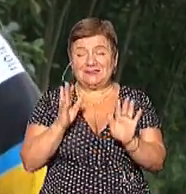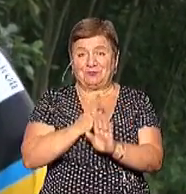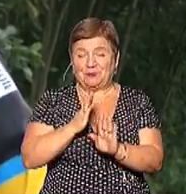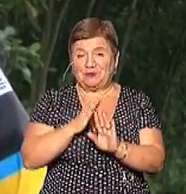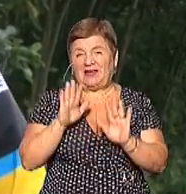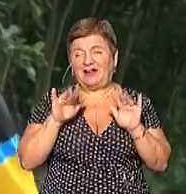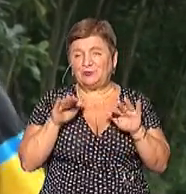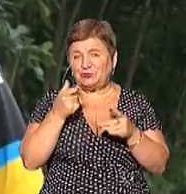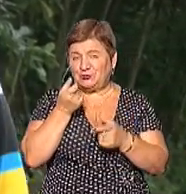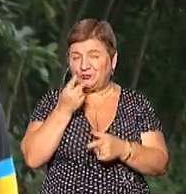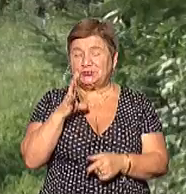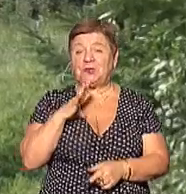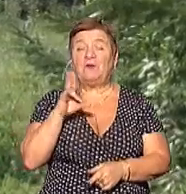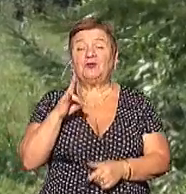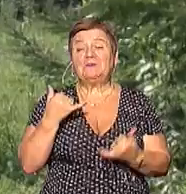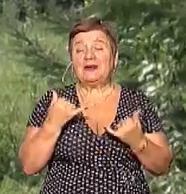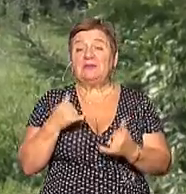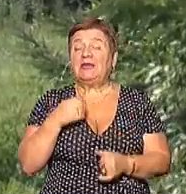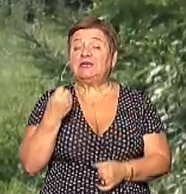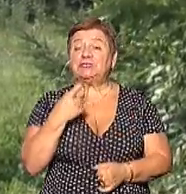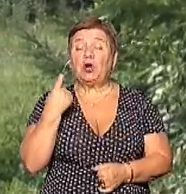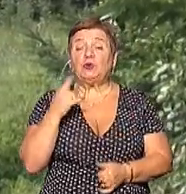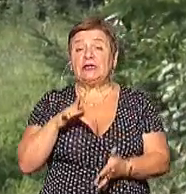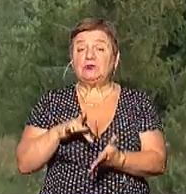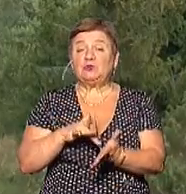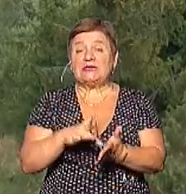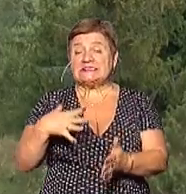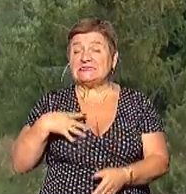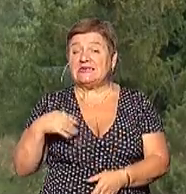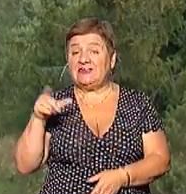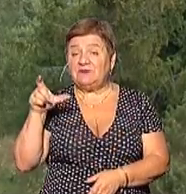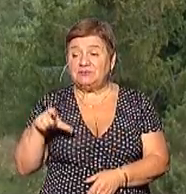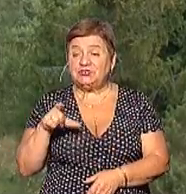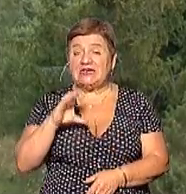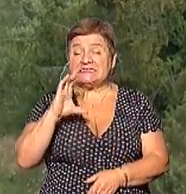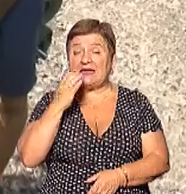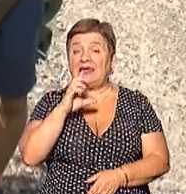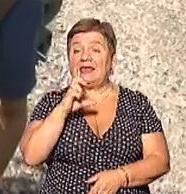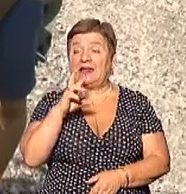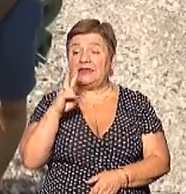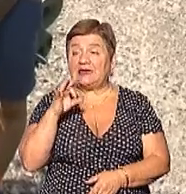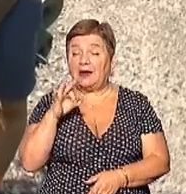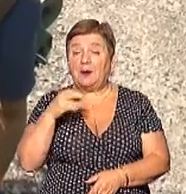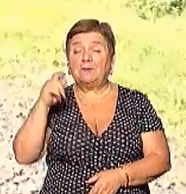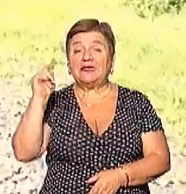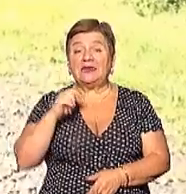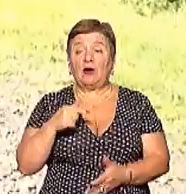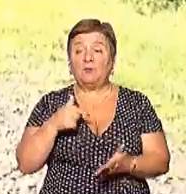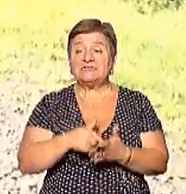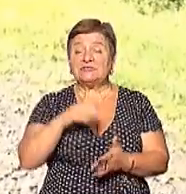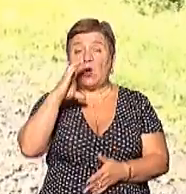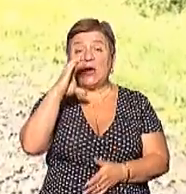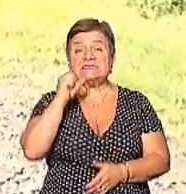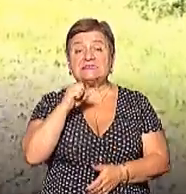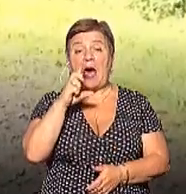змочив зранку, але зараз дуже свіженько. Ще один велотурист з Львівщини – Сергій Калина. Приїхав з міста Самбір. Я так